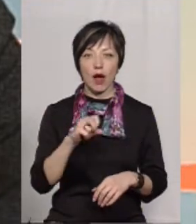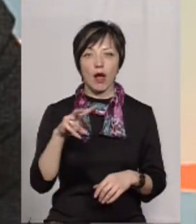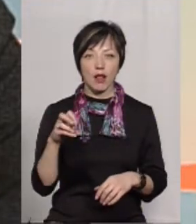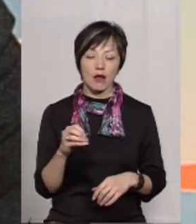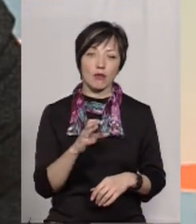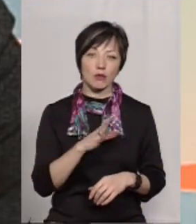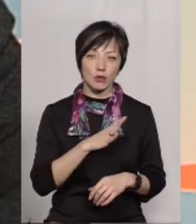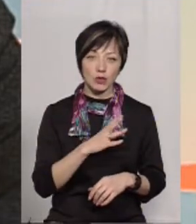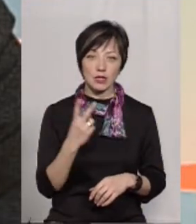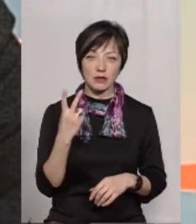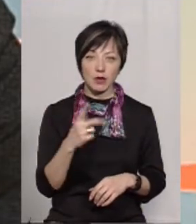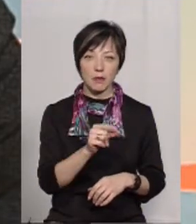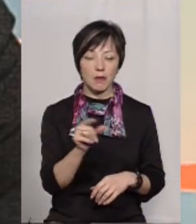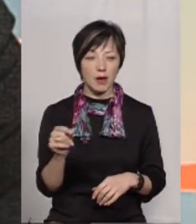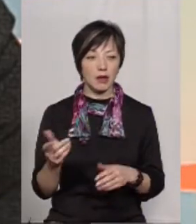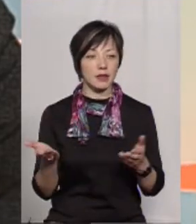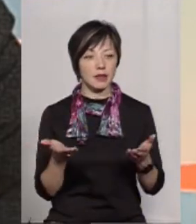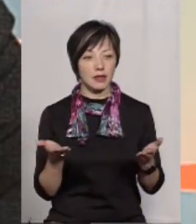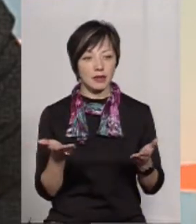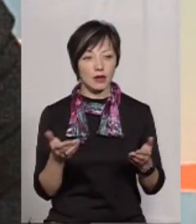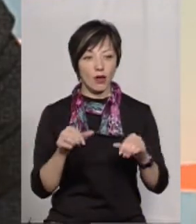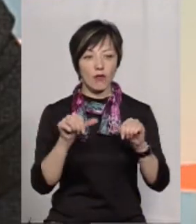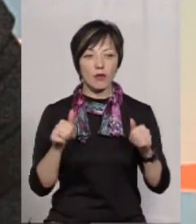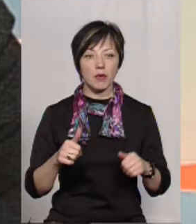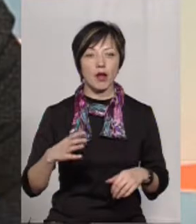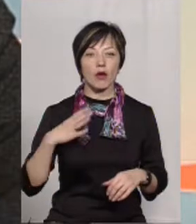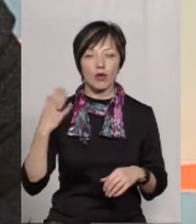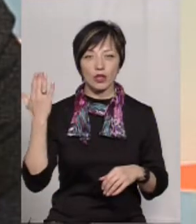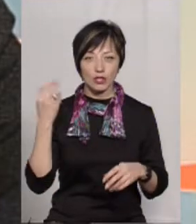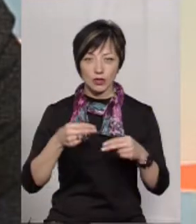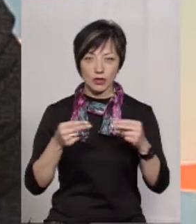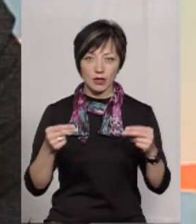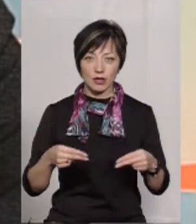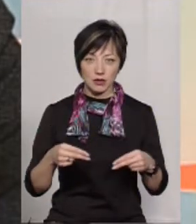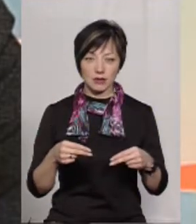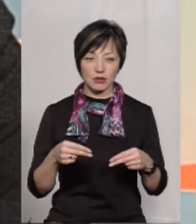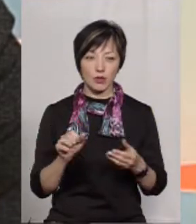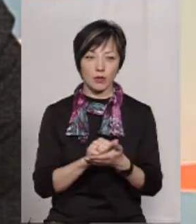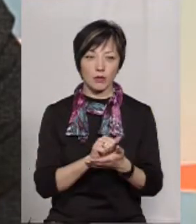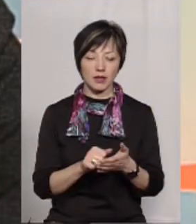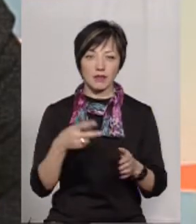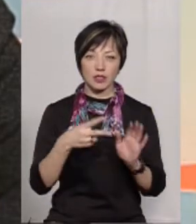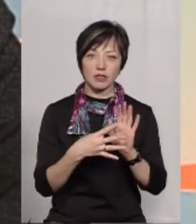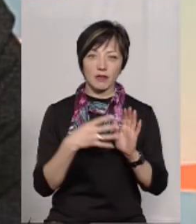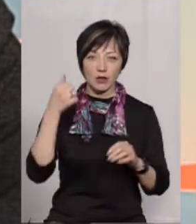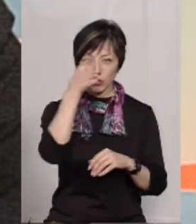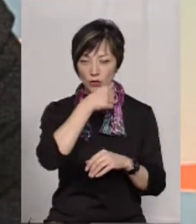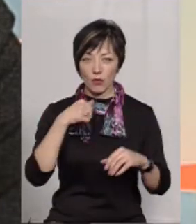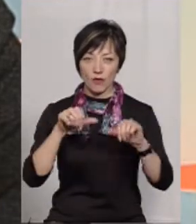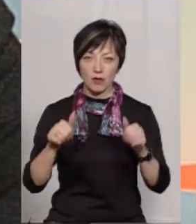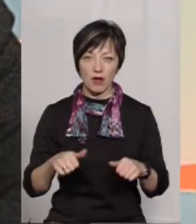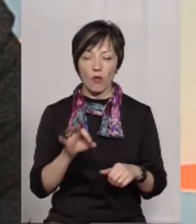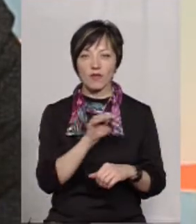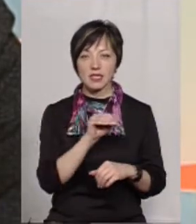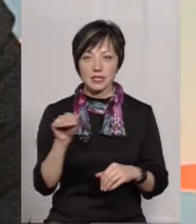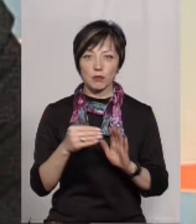було дві пари, які оформляли колишні свої розірвані шлюби, не оформлені, скажімо, там, з 2009 року.